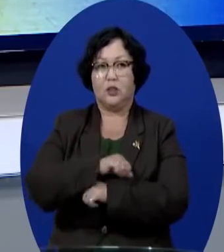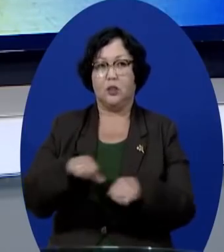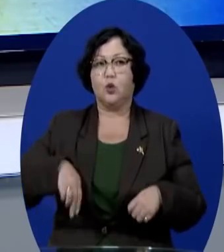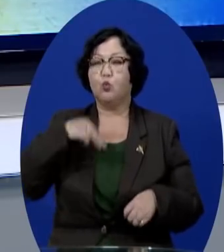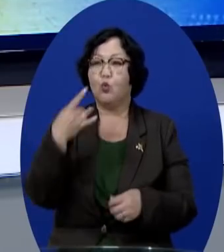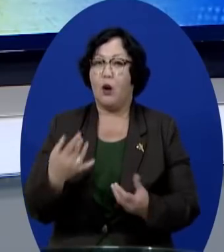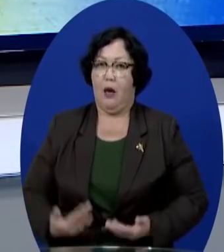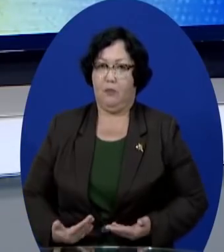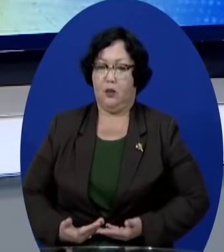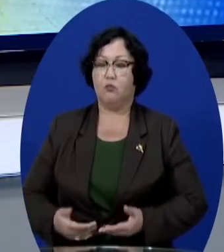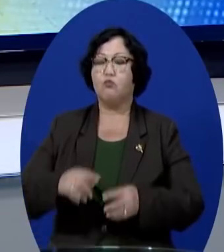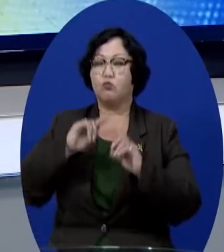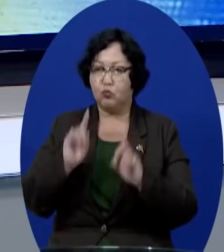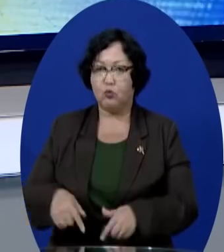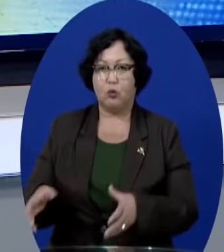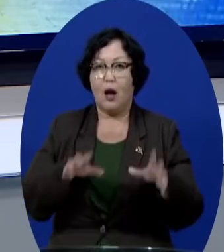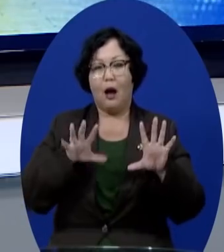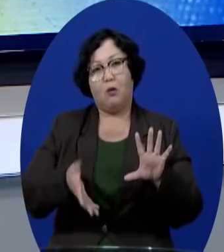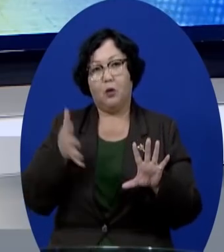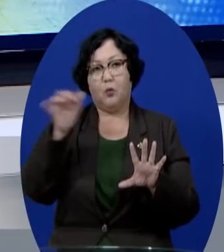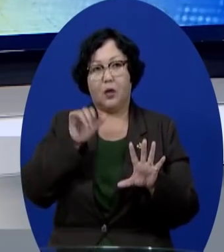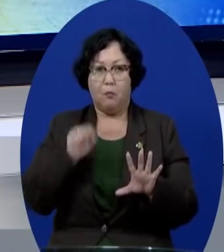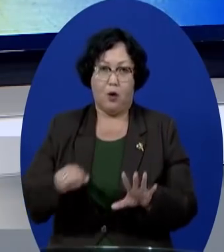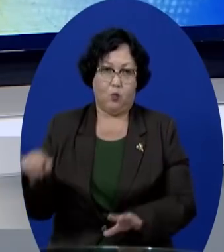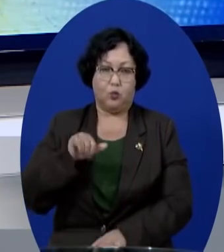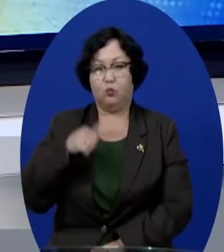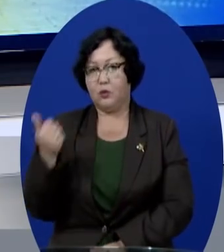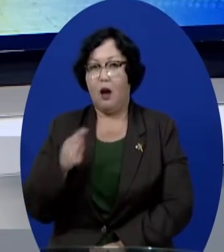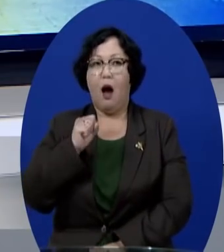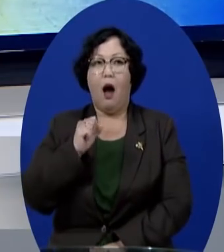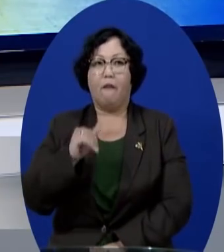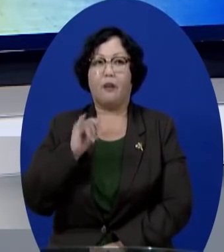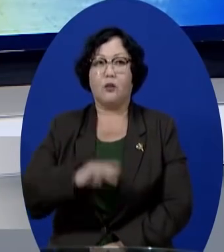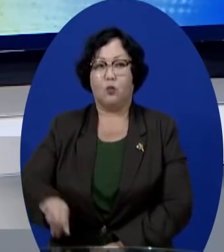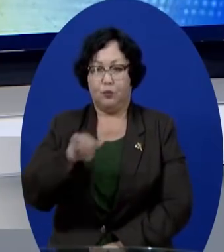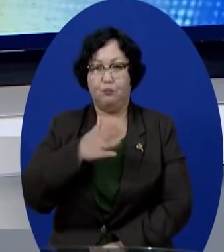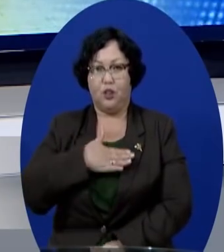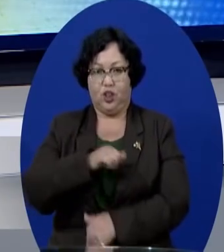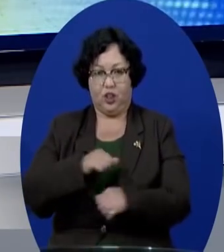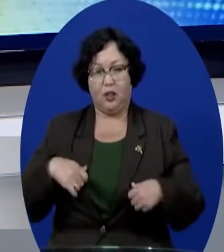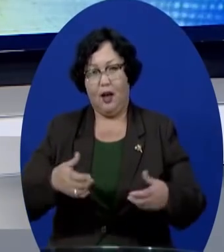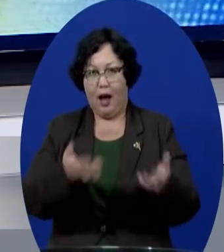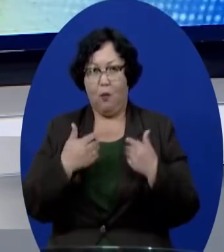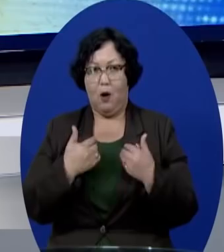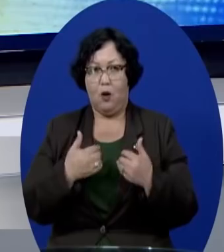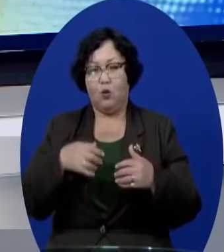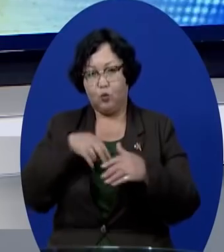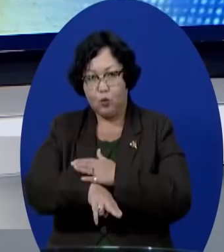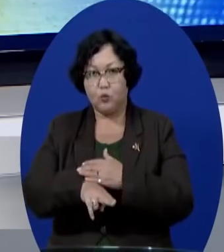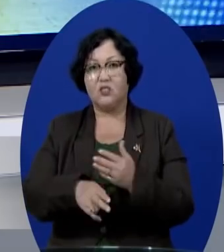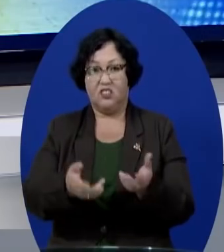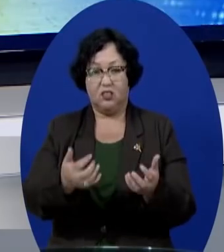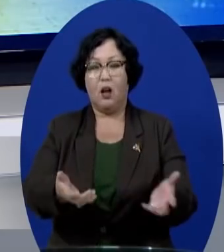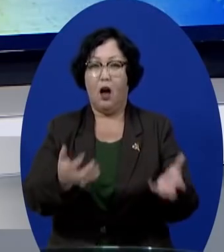байна. Түүнчлэн 10 гаруй улс Америк болон бусад улсуудын Афганаас өөрийн орны иргэд болоод дүрвөгчдийг нүүлгэн шилжүүлэх үйл